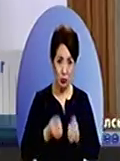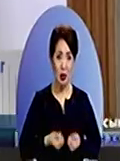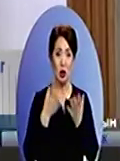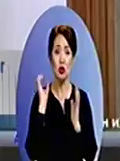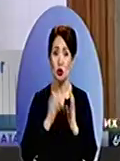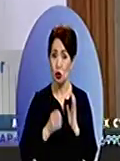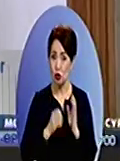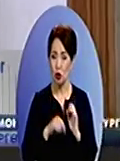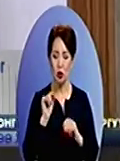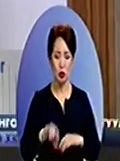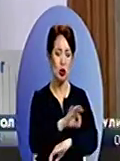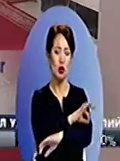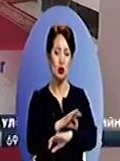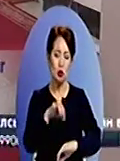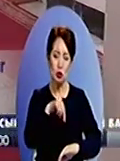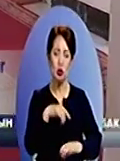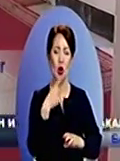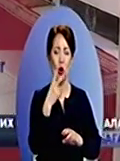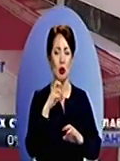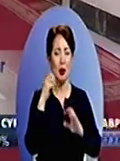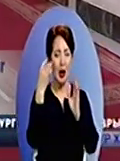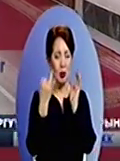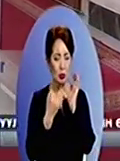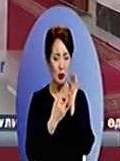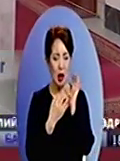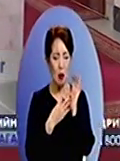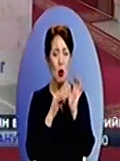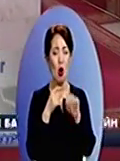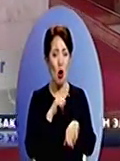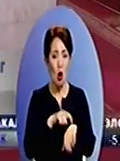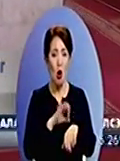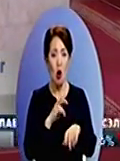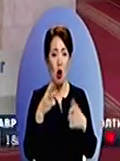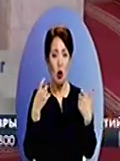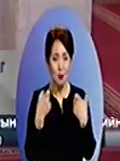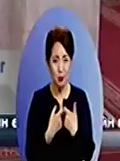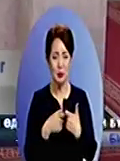төслийг 2018 онд багтаан улсын хурлд өргөн мэдүүлнэ гэж улсын хурлын ажлын